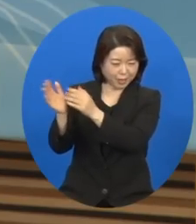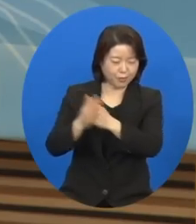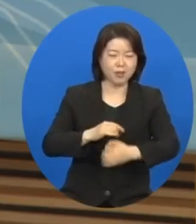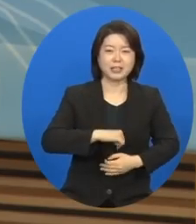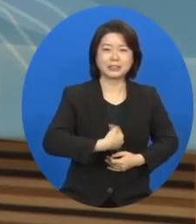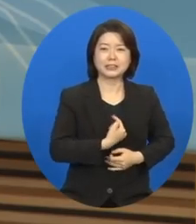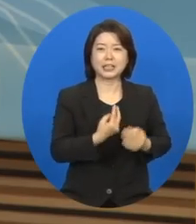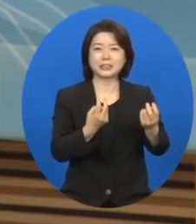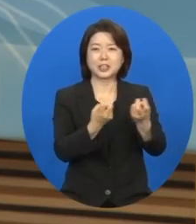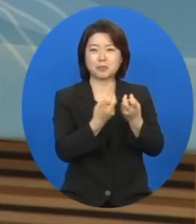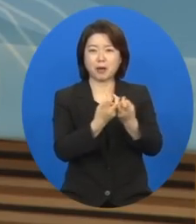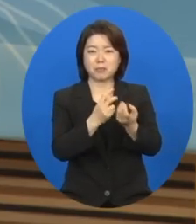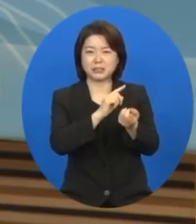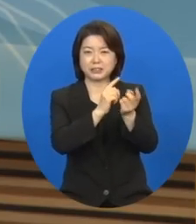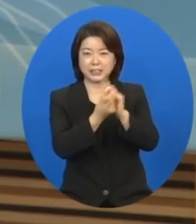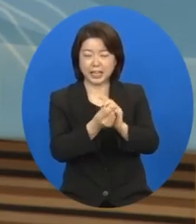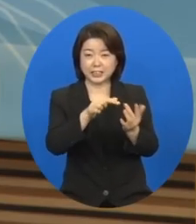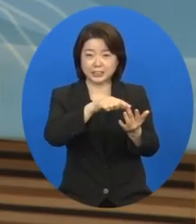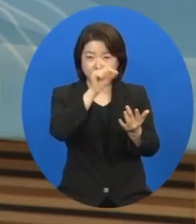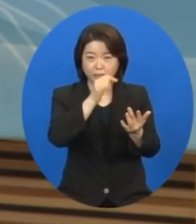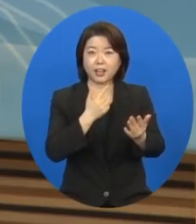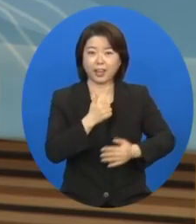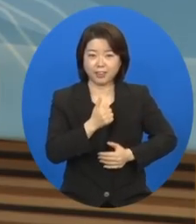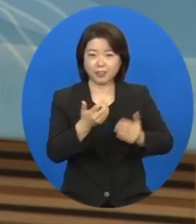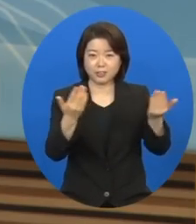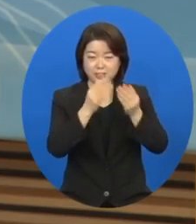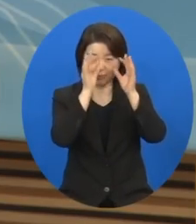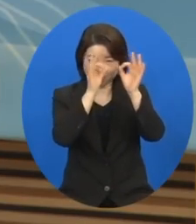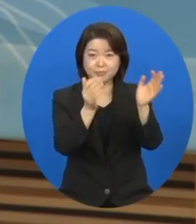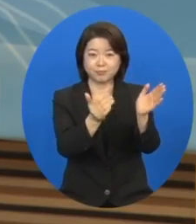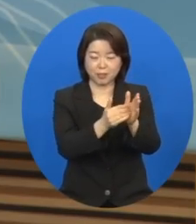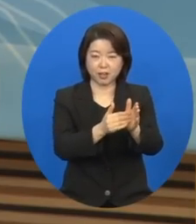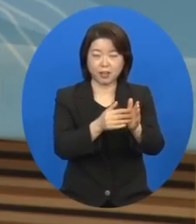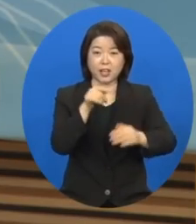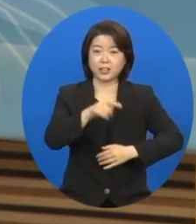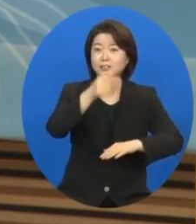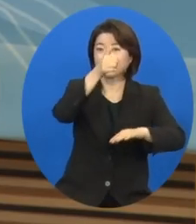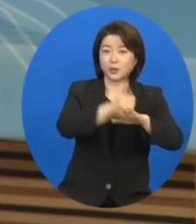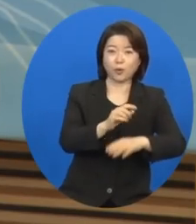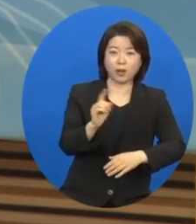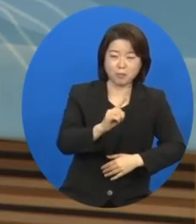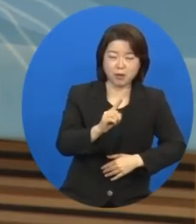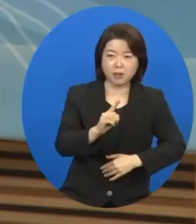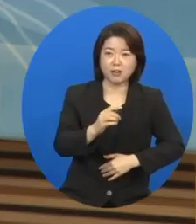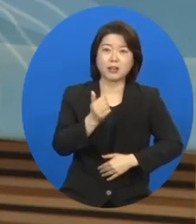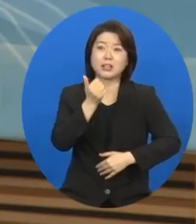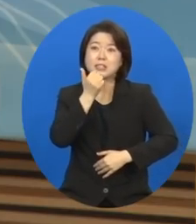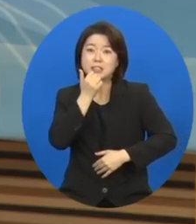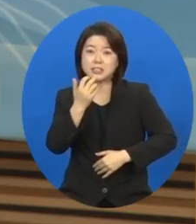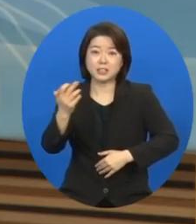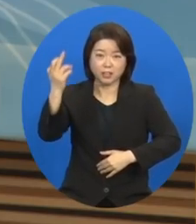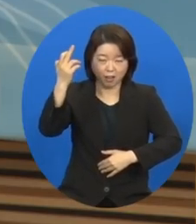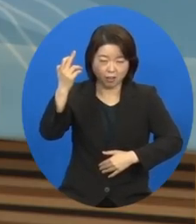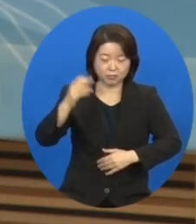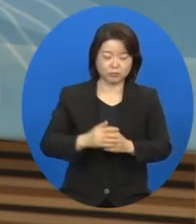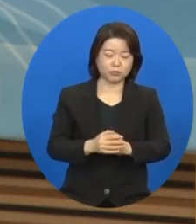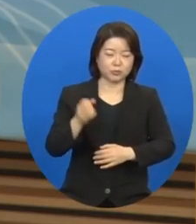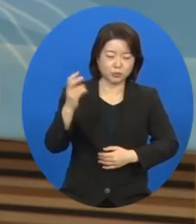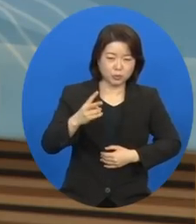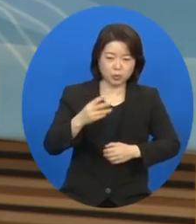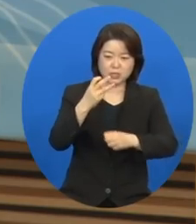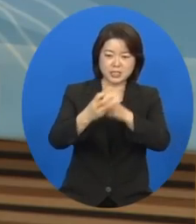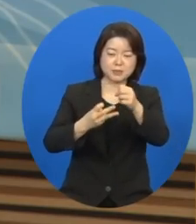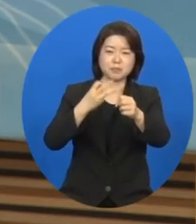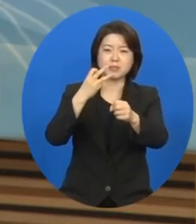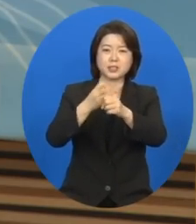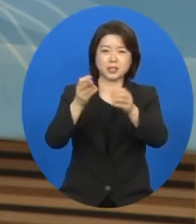방법, 차선책을 선택한 일을 보았습니다. 그러나 그 결과는 이스마엘이었고 또한 두 번째 결과는